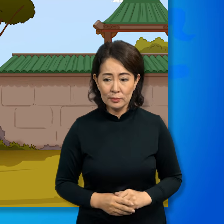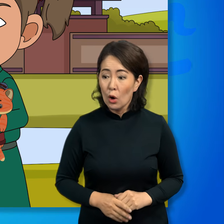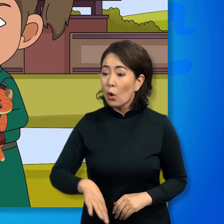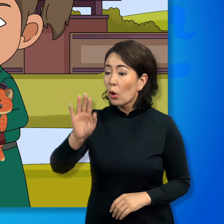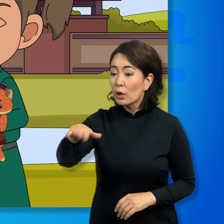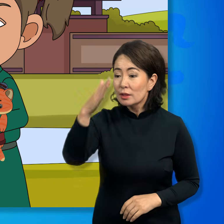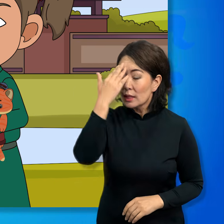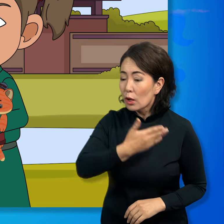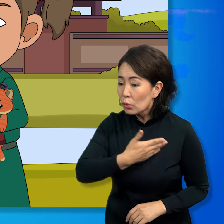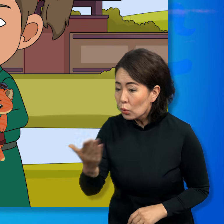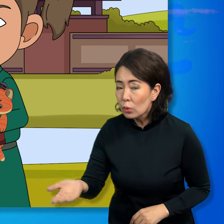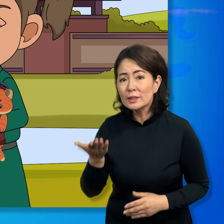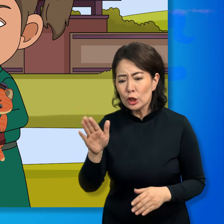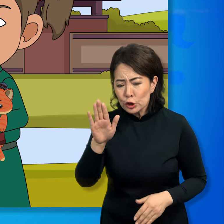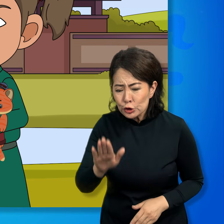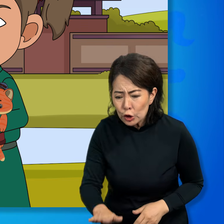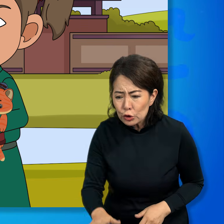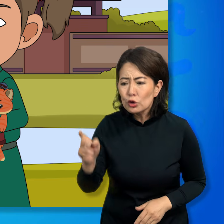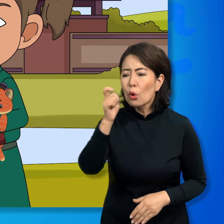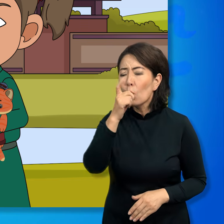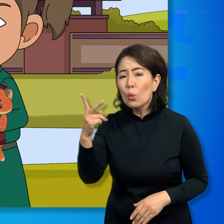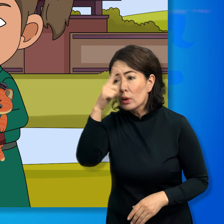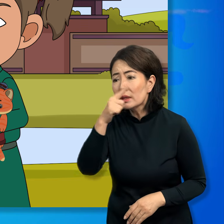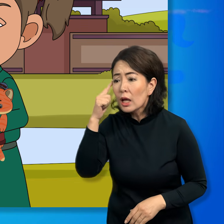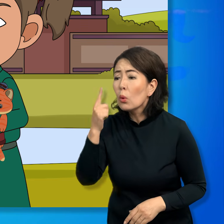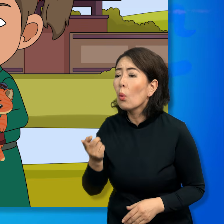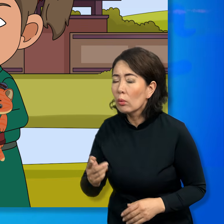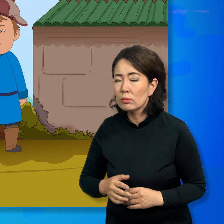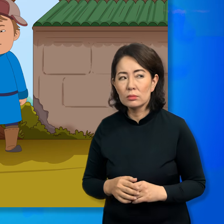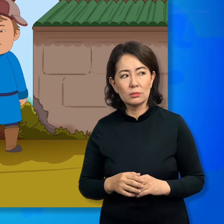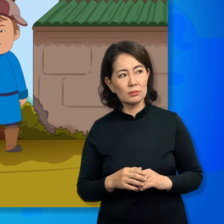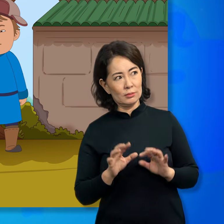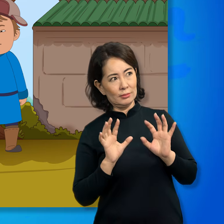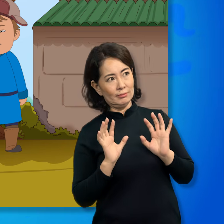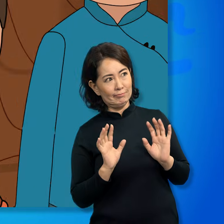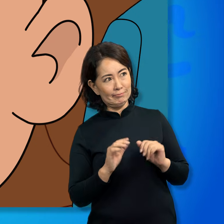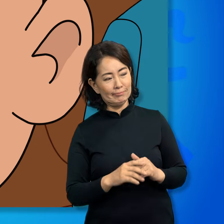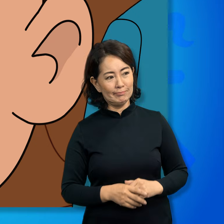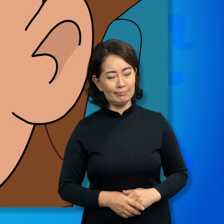Сайн уу? Та нар нөгөөнийг жоохон хүү гэж таних уу?